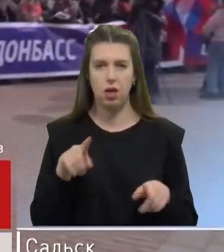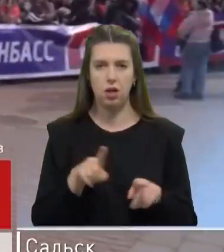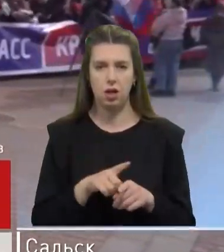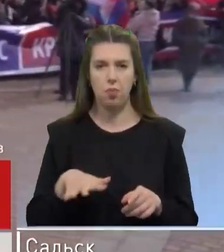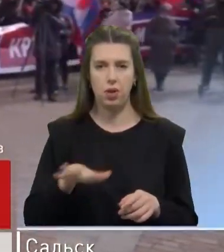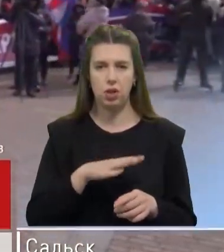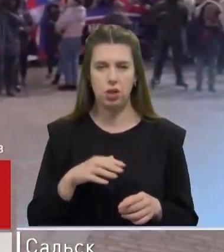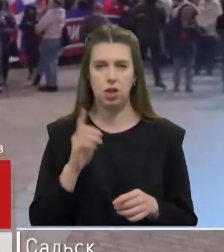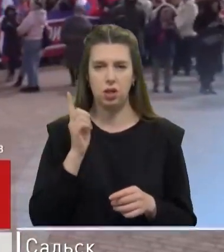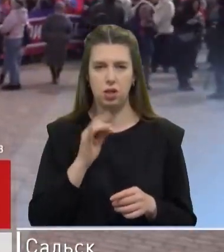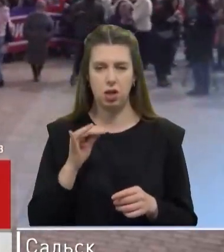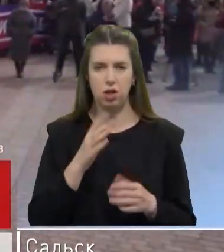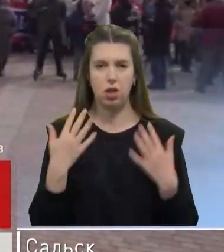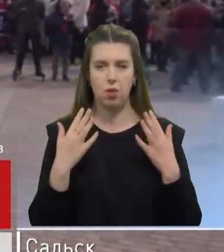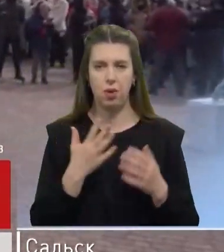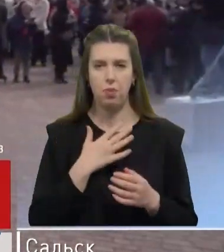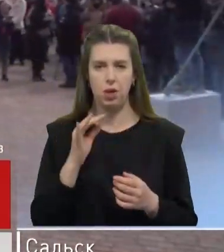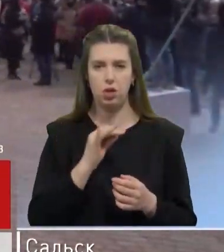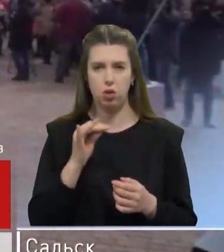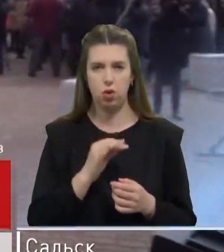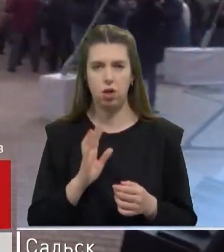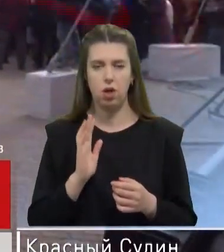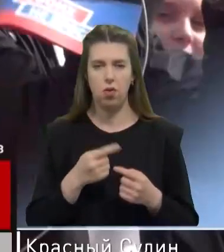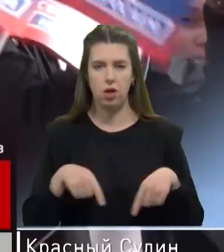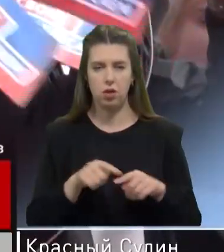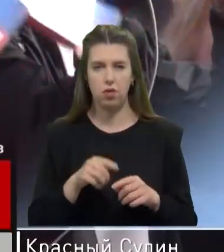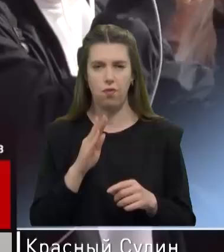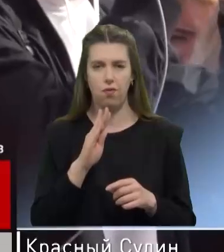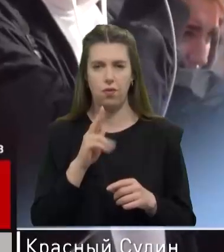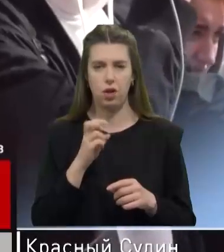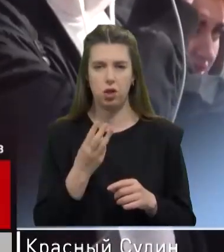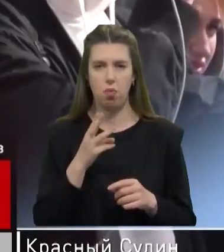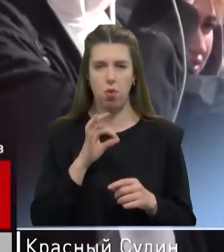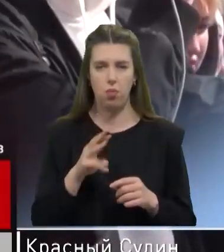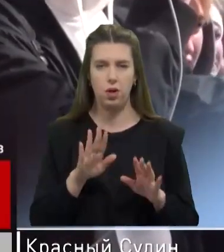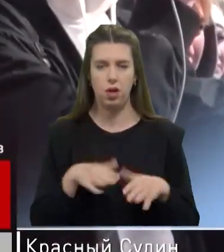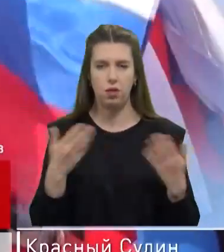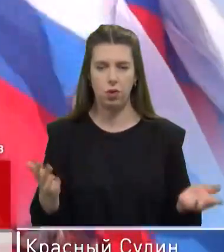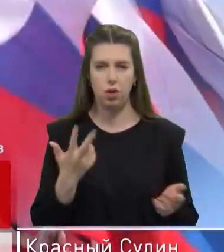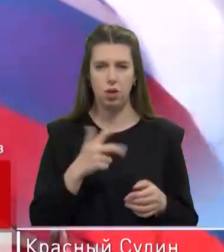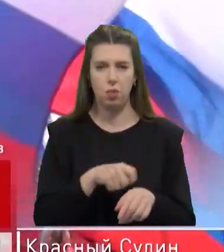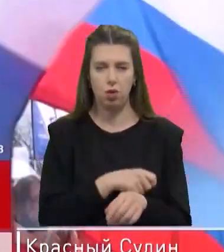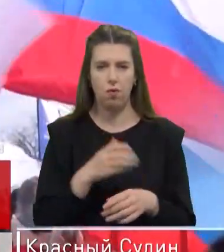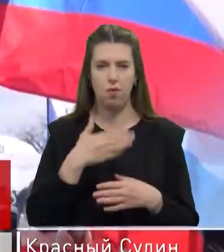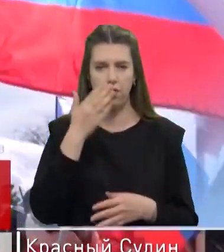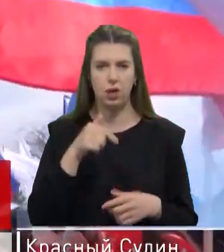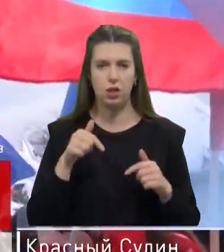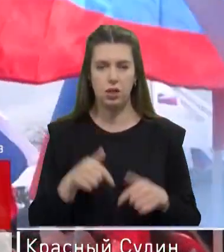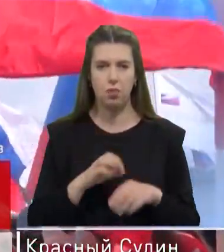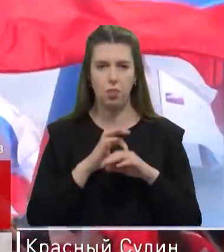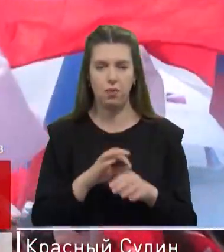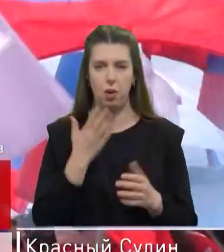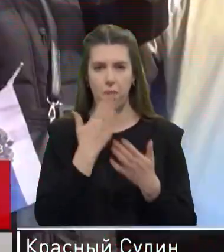на площадке исторического парка «Россия. Моя история» организуют флешмоб и развернут 30-метровый флаг. Здесь